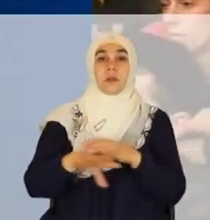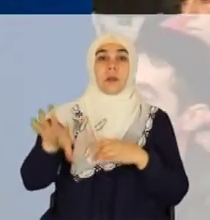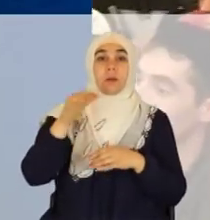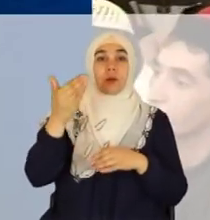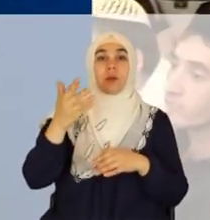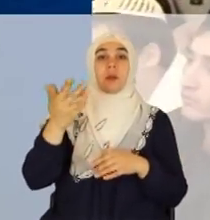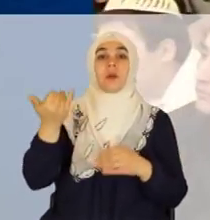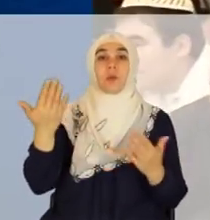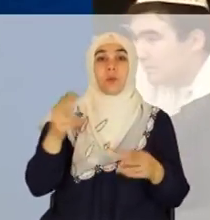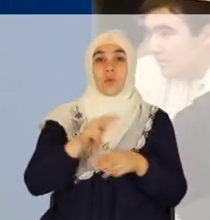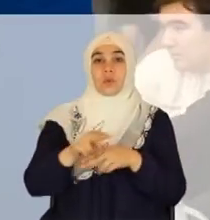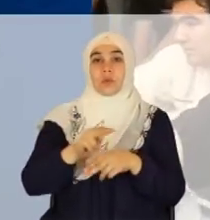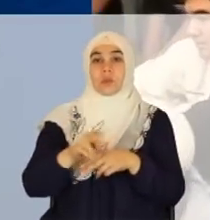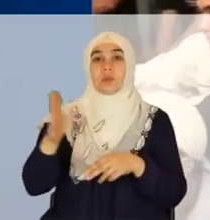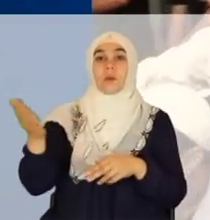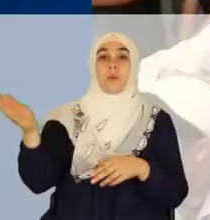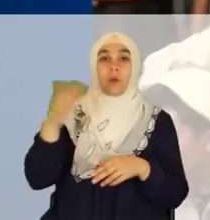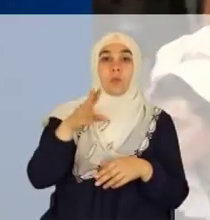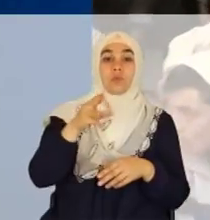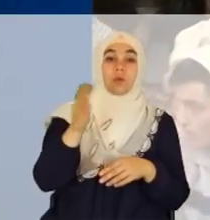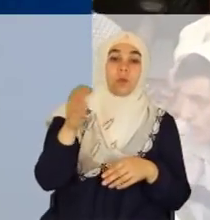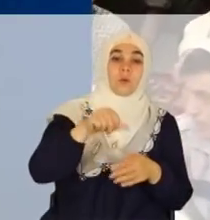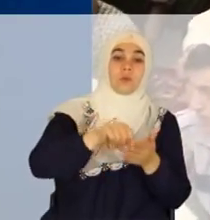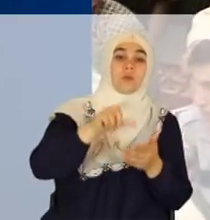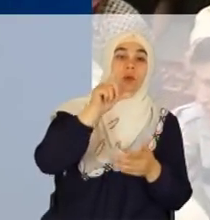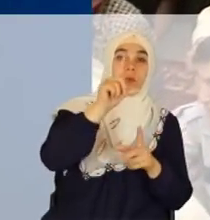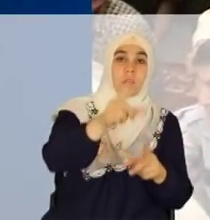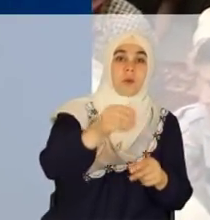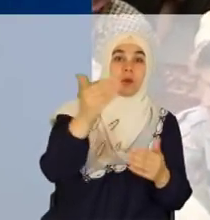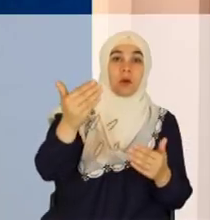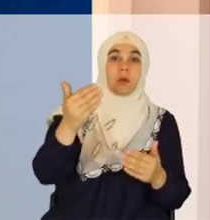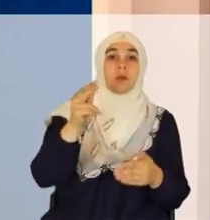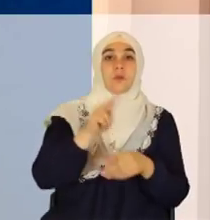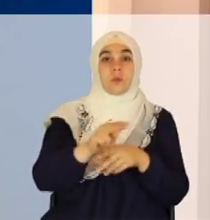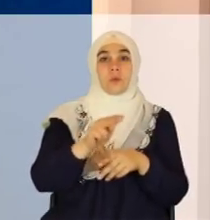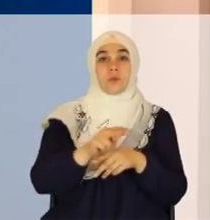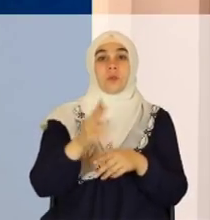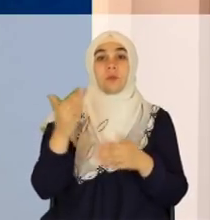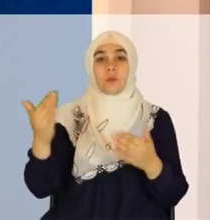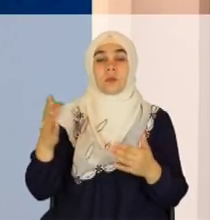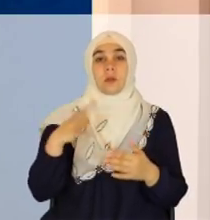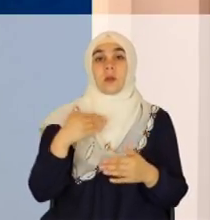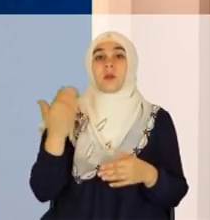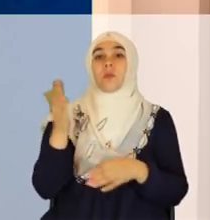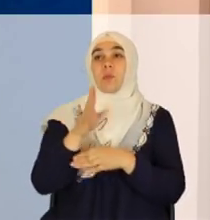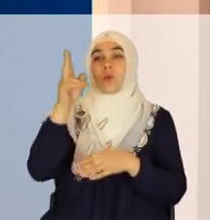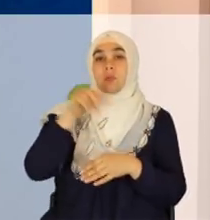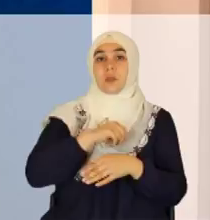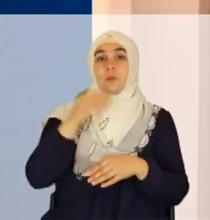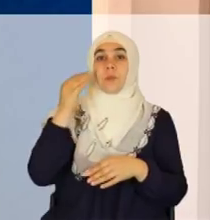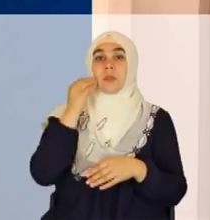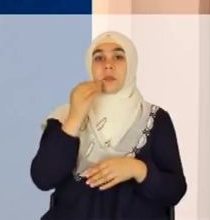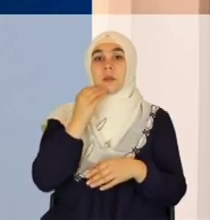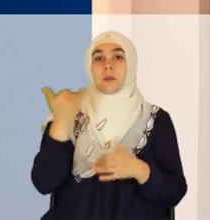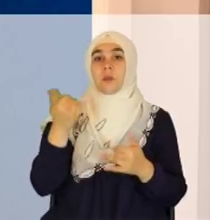bandalarimdan bir ilm berilgan banda bor, shuni huzuriga borgin, sen ta'lim olasan unda deb yuborganda,